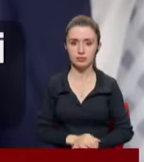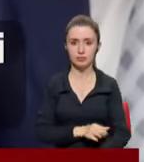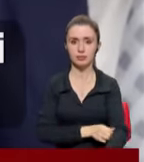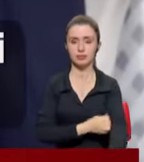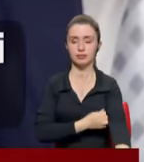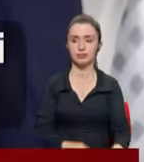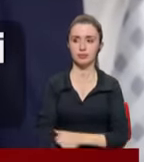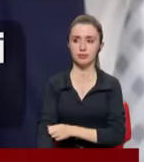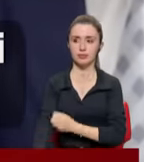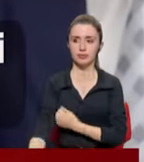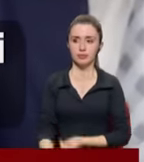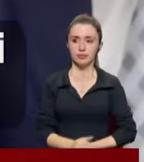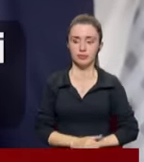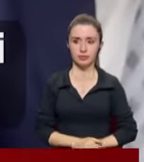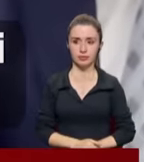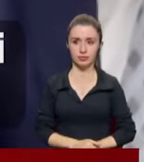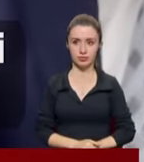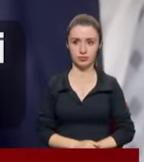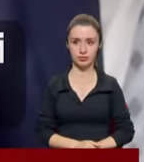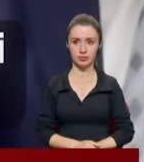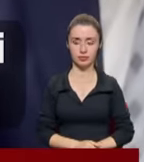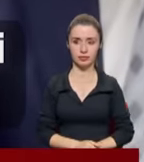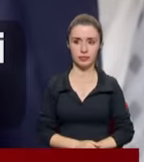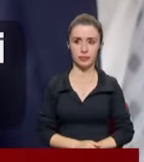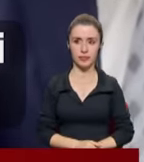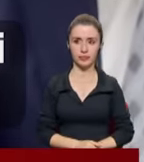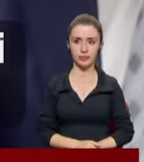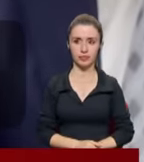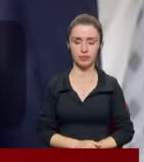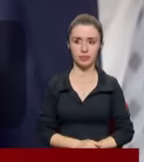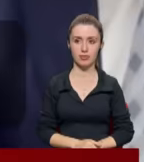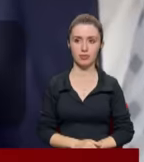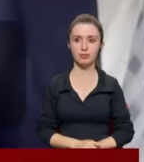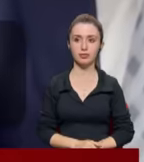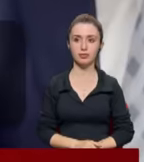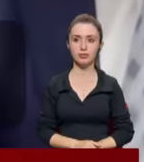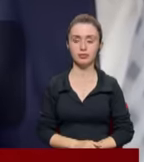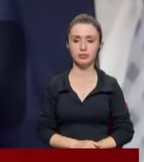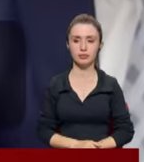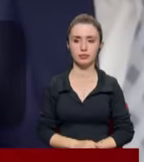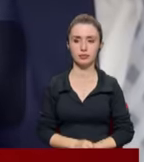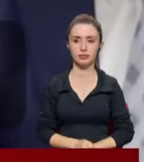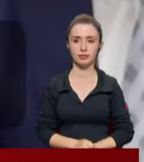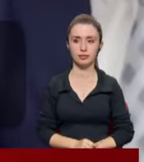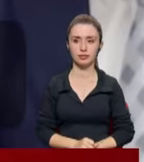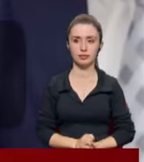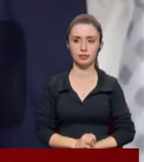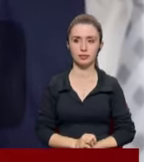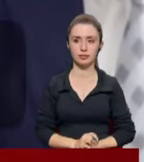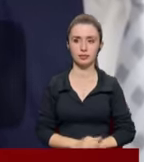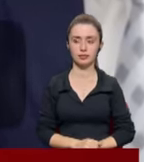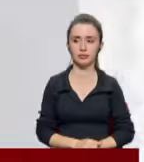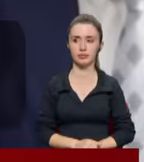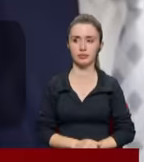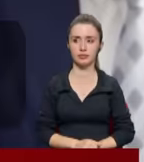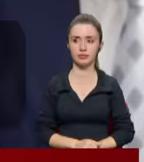devletin faize ödeyeceği para trilyon 16 milyon emeklinin maaşının 17.000 liraya çıkarılmasının maliyeti 1.4